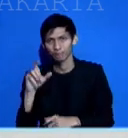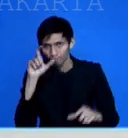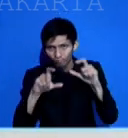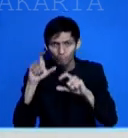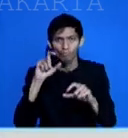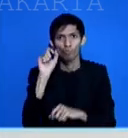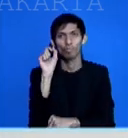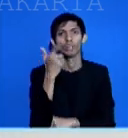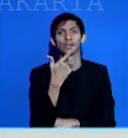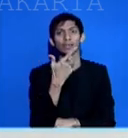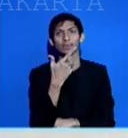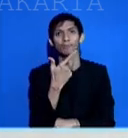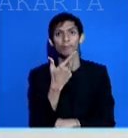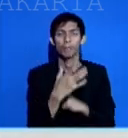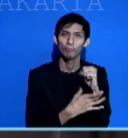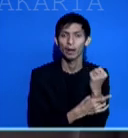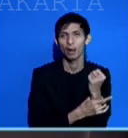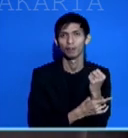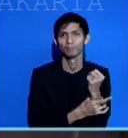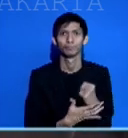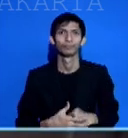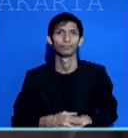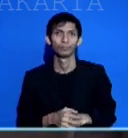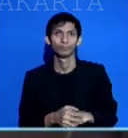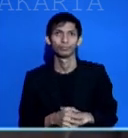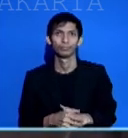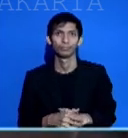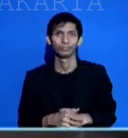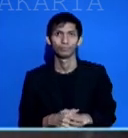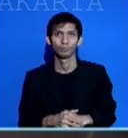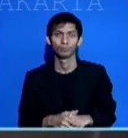Reskrim Polresta Magelang. Demikian Dian Adi, TVRI Yogyakarta, melaporkan.